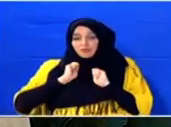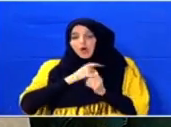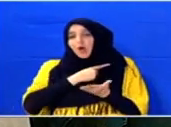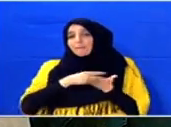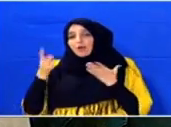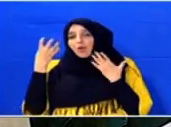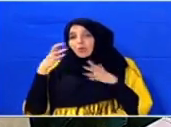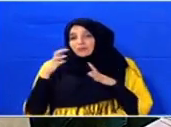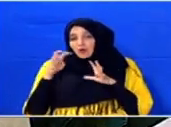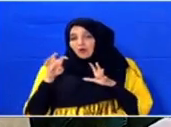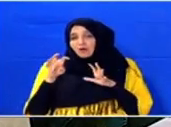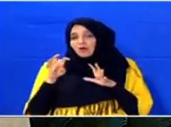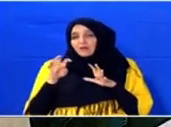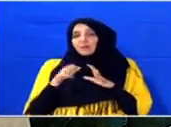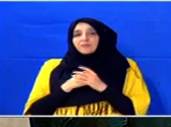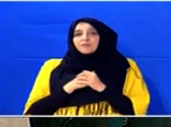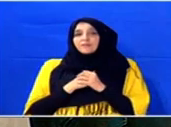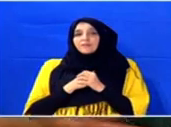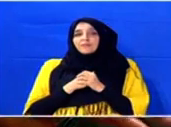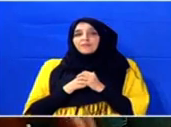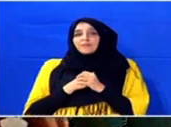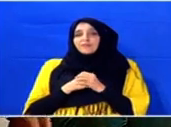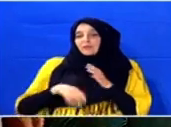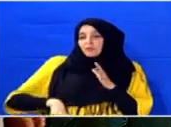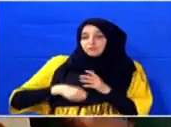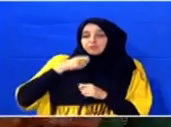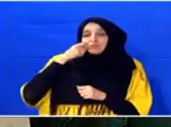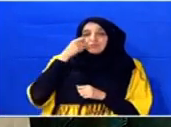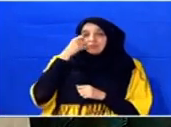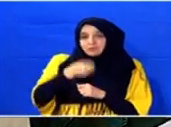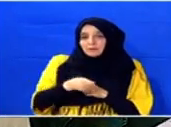مليون و900 عرفت